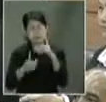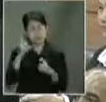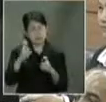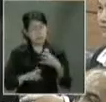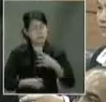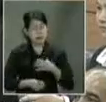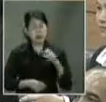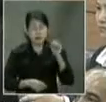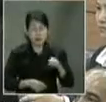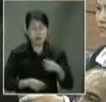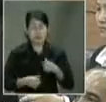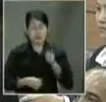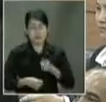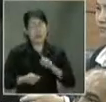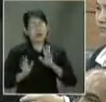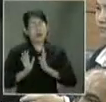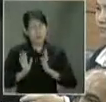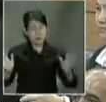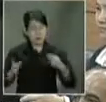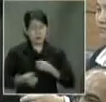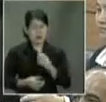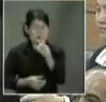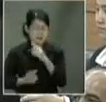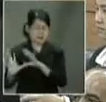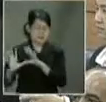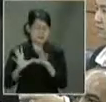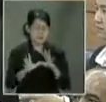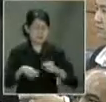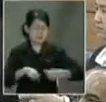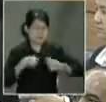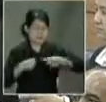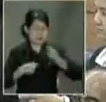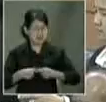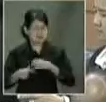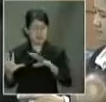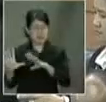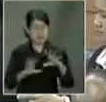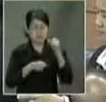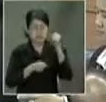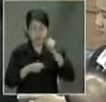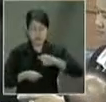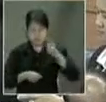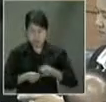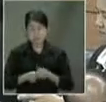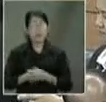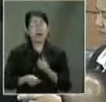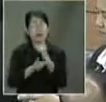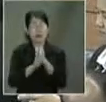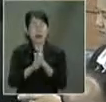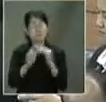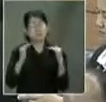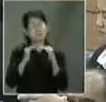งครับที่มาด้วยใจมาด้วยตามรัฐธรรมนูญมาตร